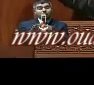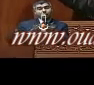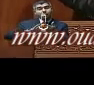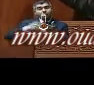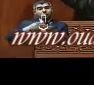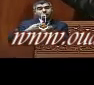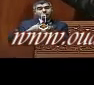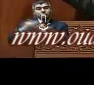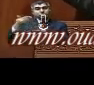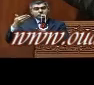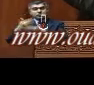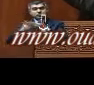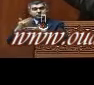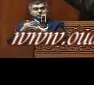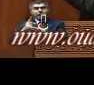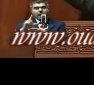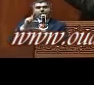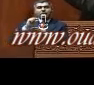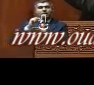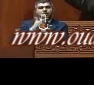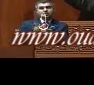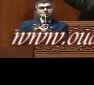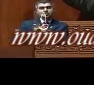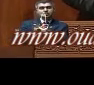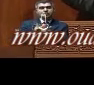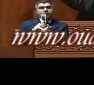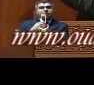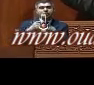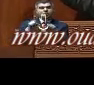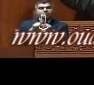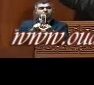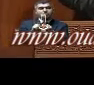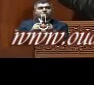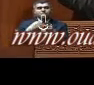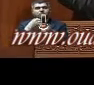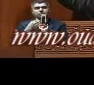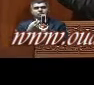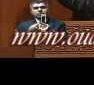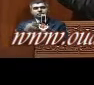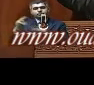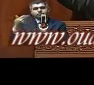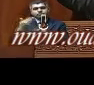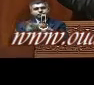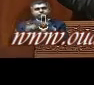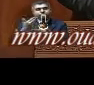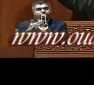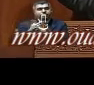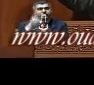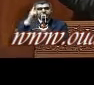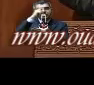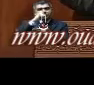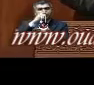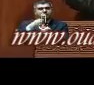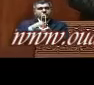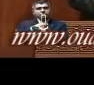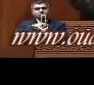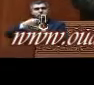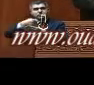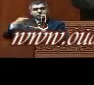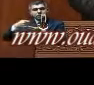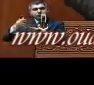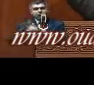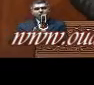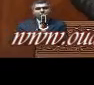محدودية الموارد، ولكن أيضا وبالخصوص نتيجة ضعف الحكامة وهما ينقص من فعالية ومردودية مجهود الإنفاق العمومي في المجال